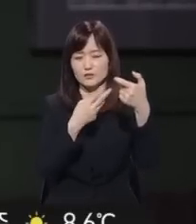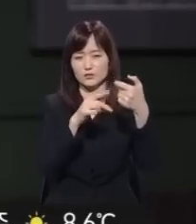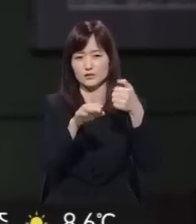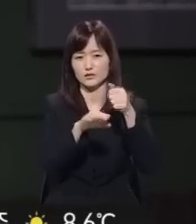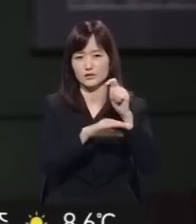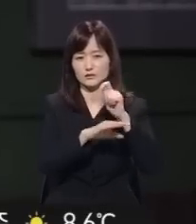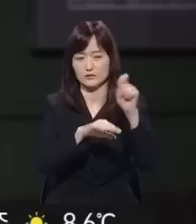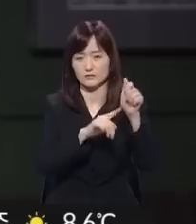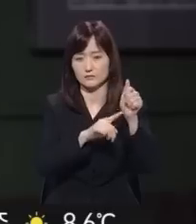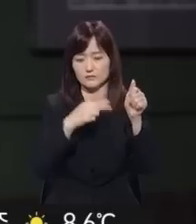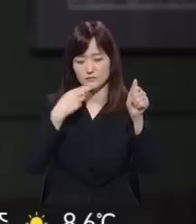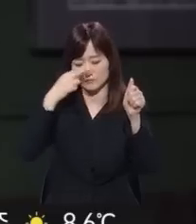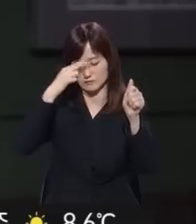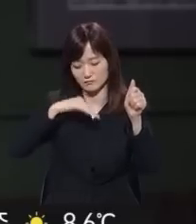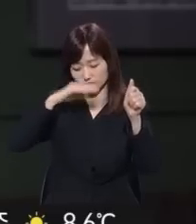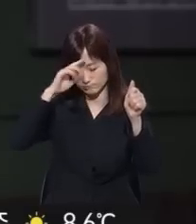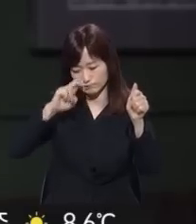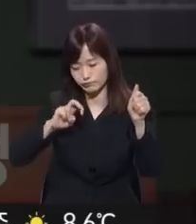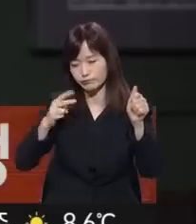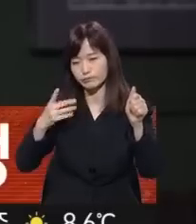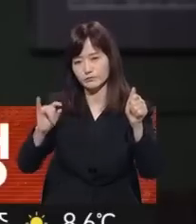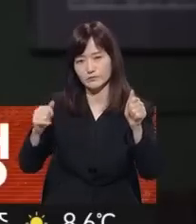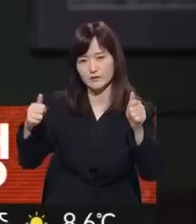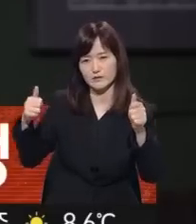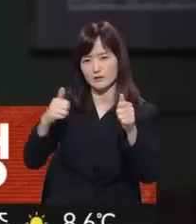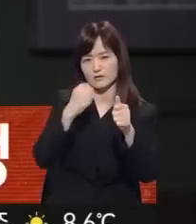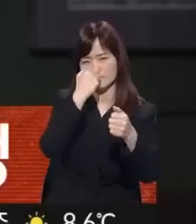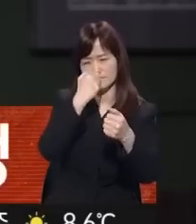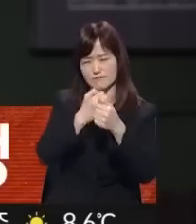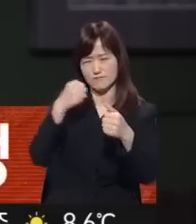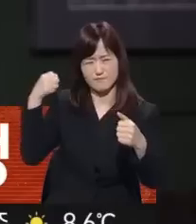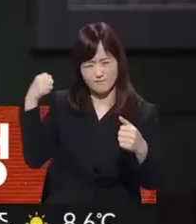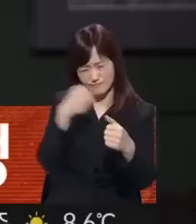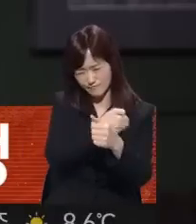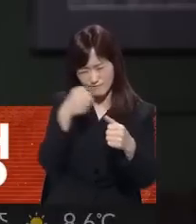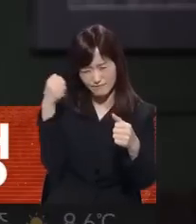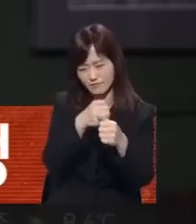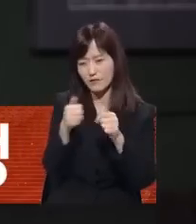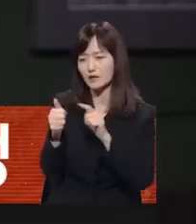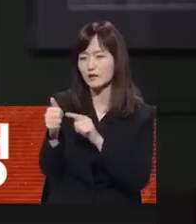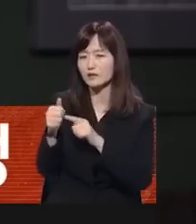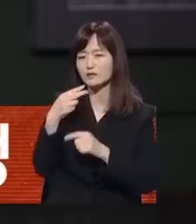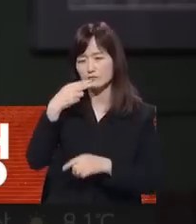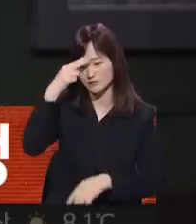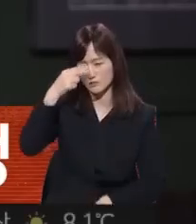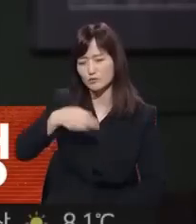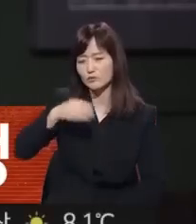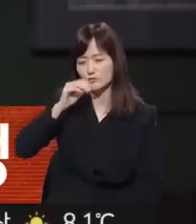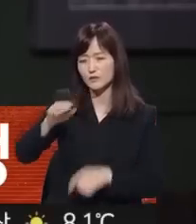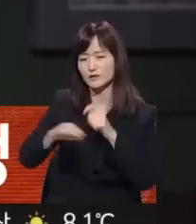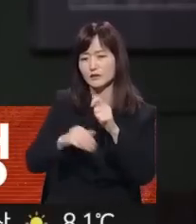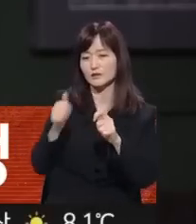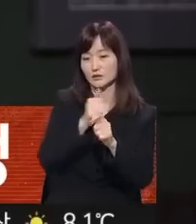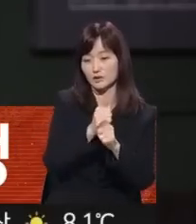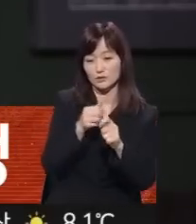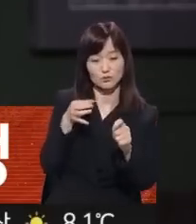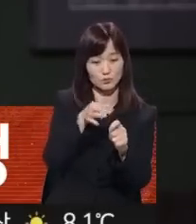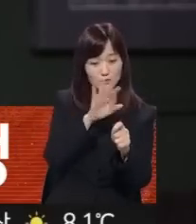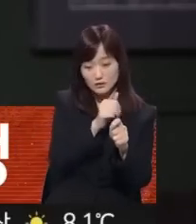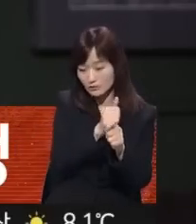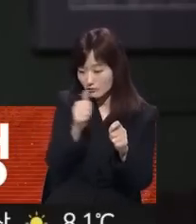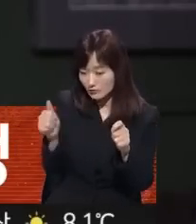택시기사가 20대 취객에게 무차별 폭행을 당했습니다이 당시에 이승객이 술을 마신 상태로 택시비를 안내고 내린 겁니다